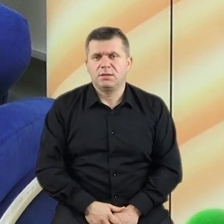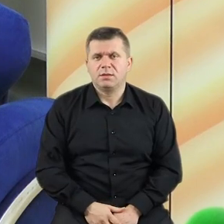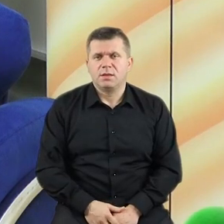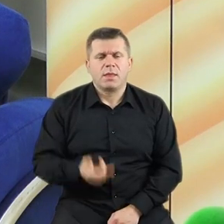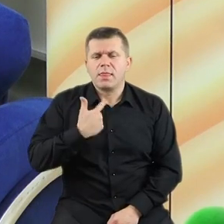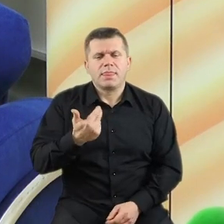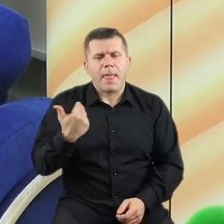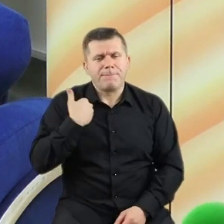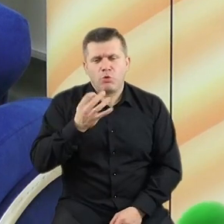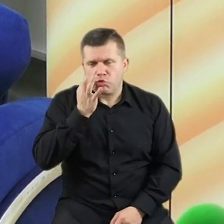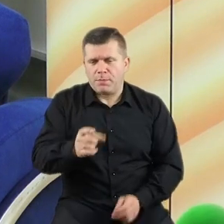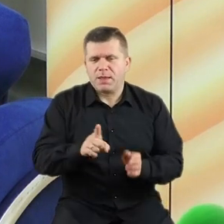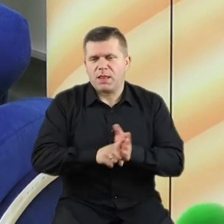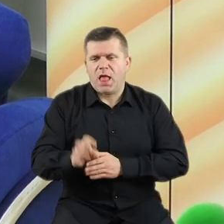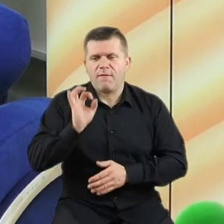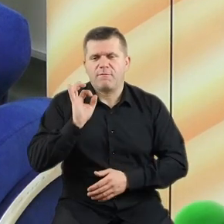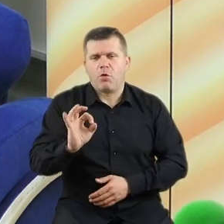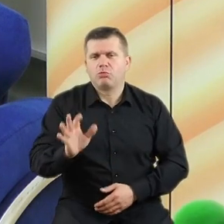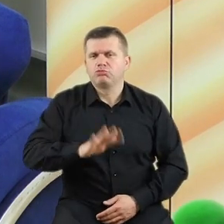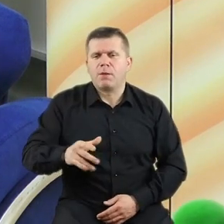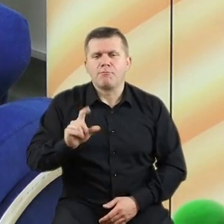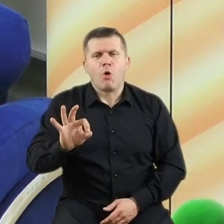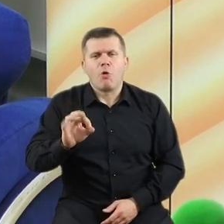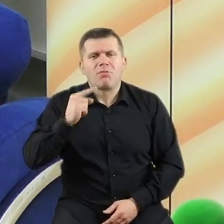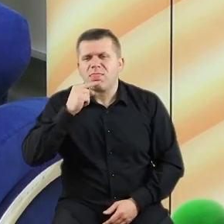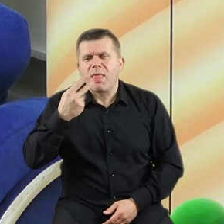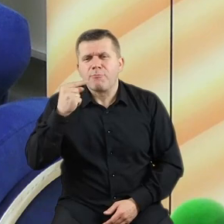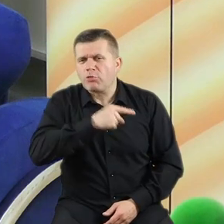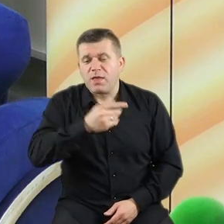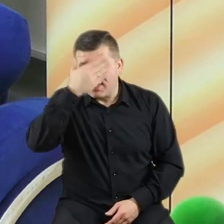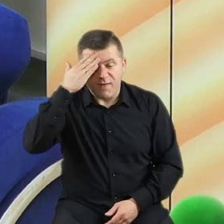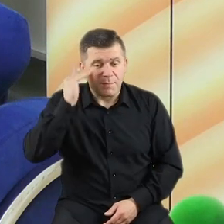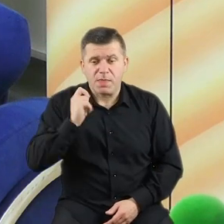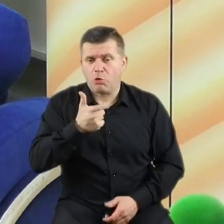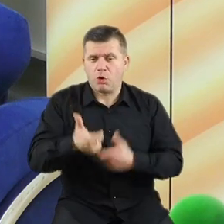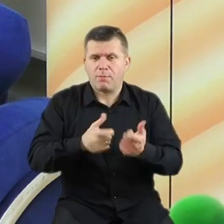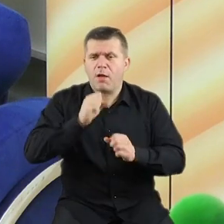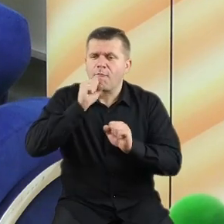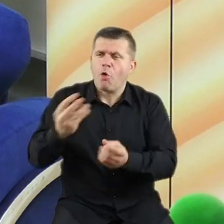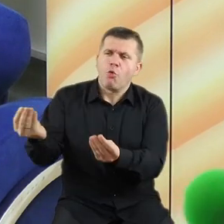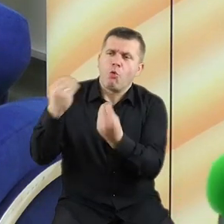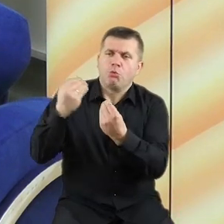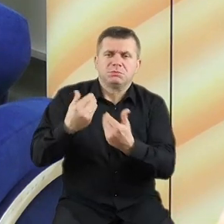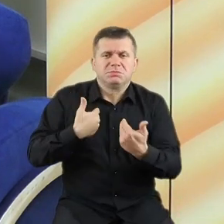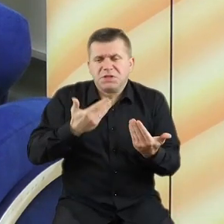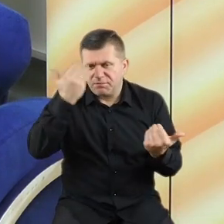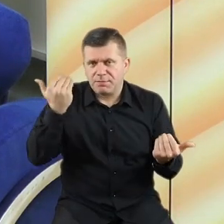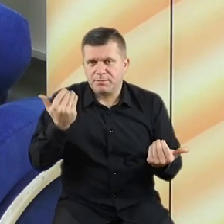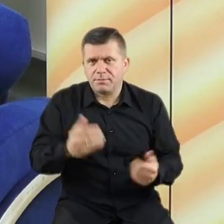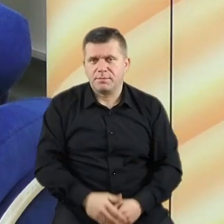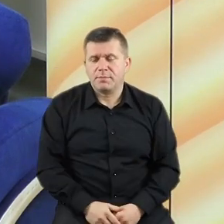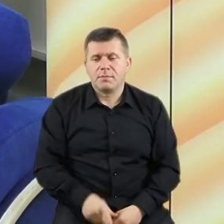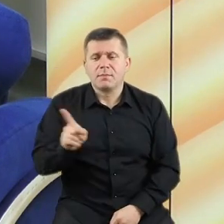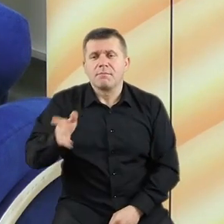nigdy nie był dobry dla swoich dzieci, nigdy nie był dobrym ojcem, po prostu nie potrafi. Nie wie, jak to zrobić. Nikt go tego nigdy nie nauczył. Albo pani. Ma